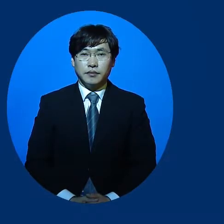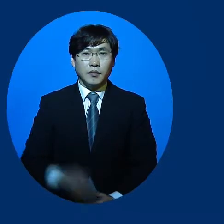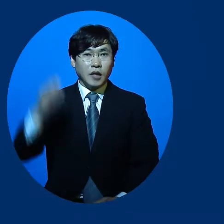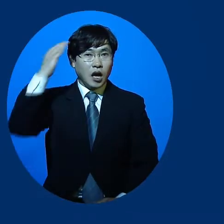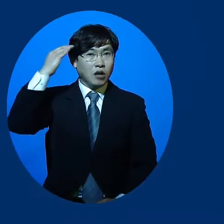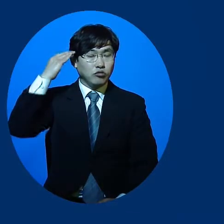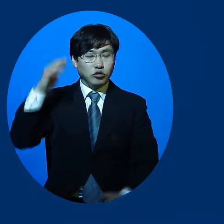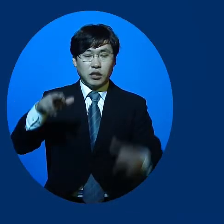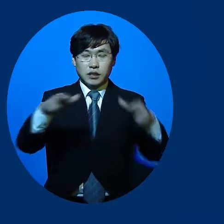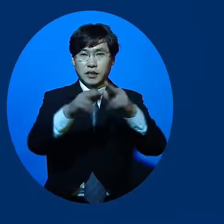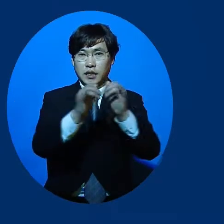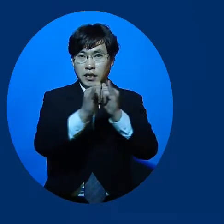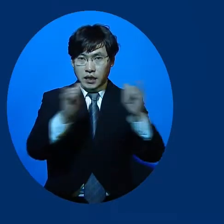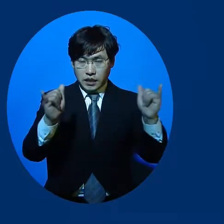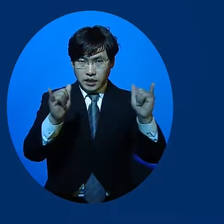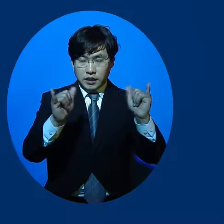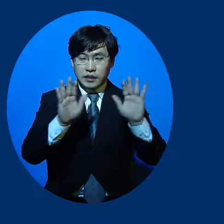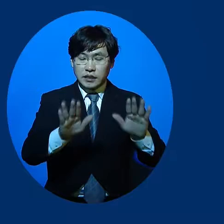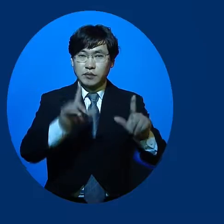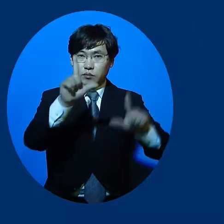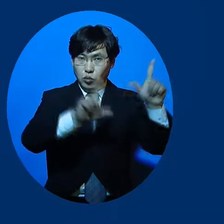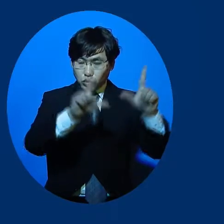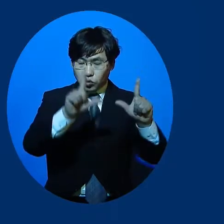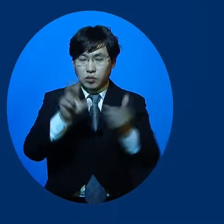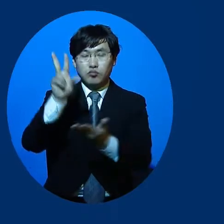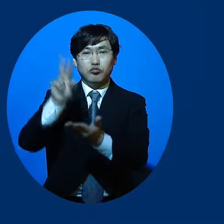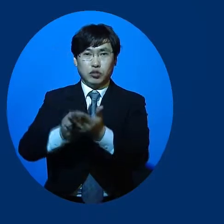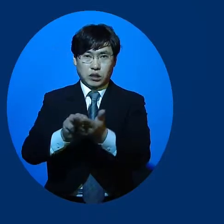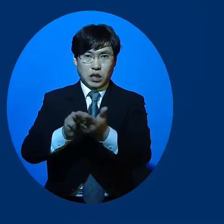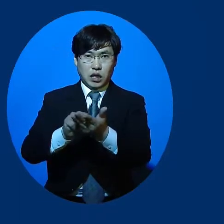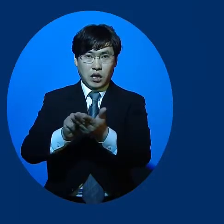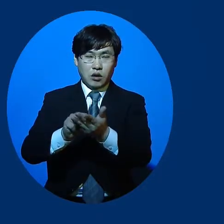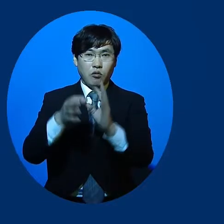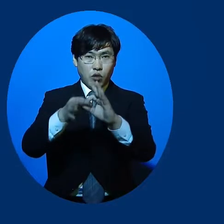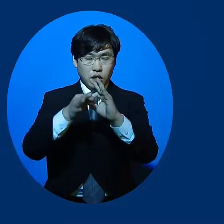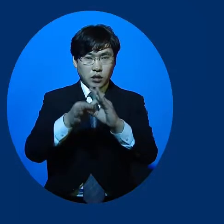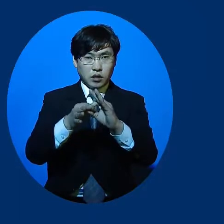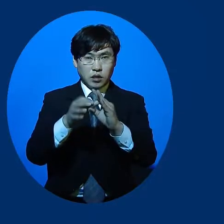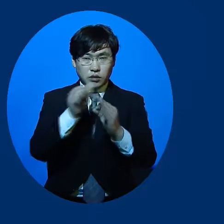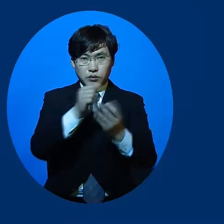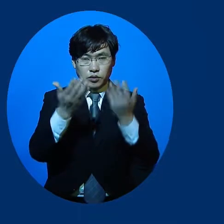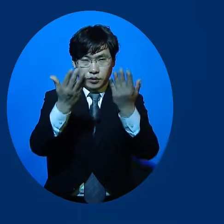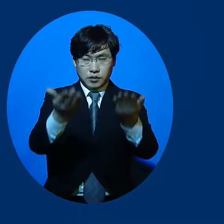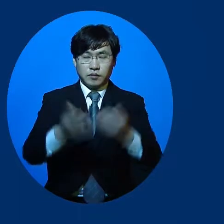우리나라 장애인 체육의 현황과 문제점에 관해서 설명드리도록 하겠습니다.